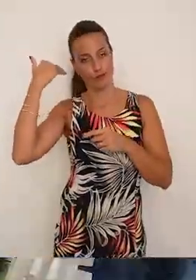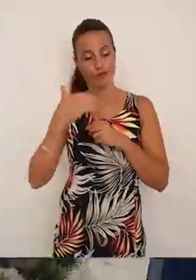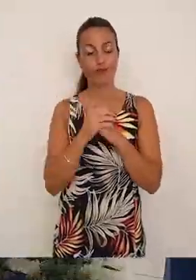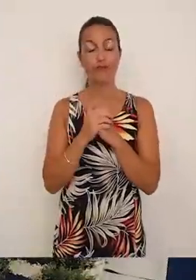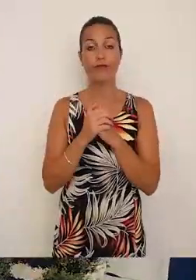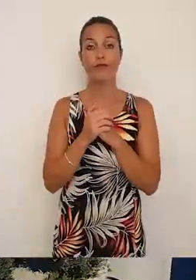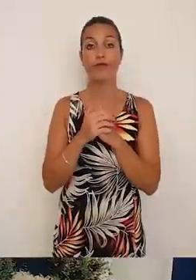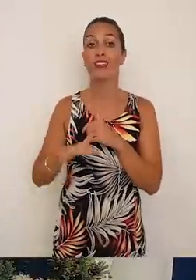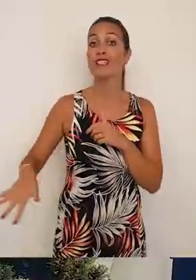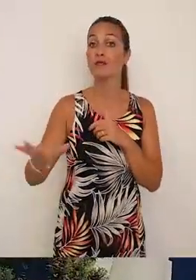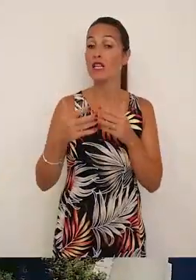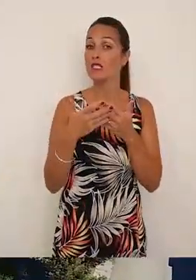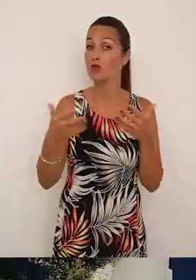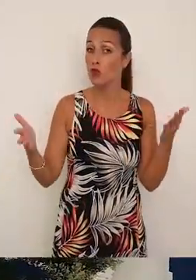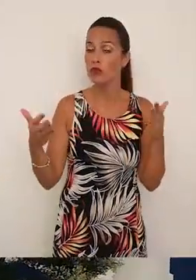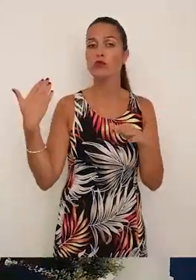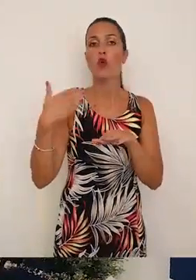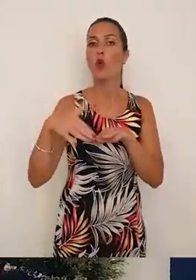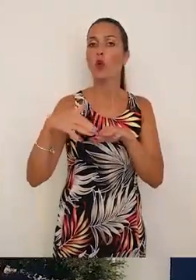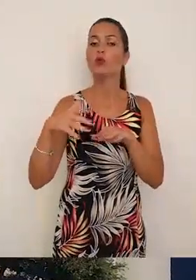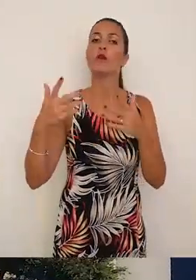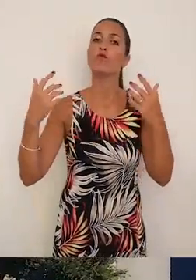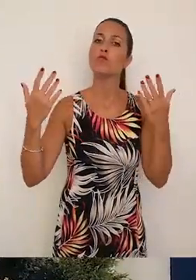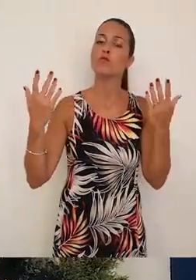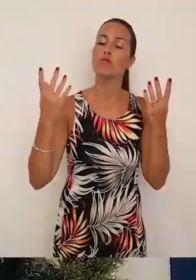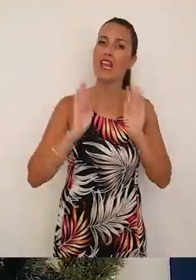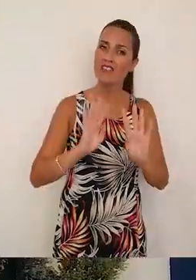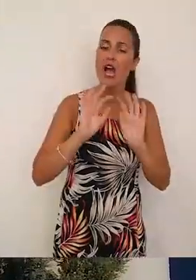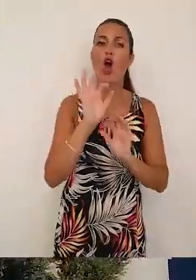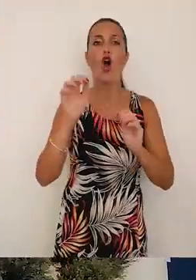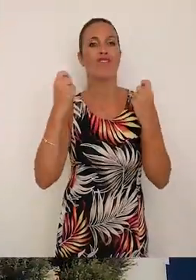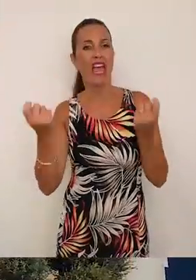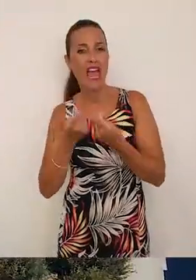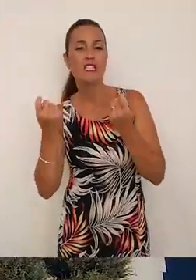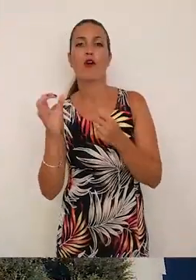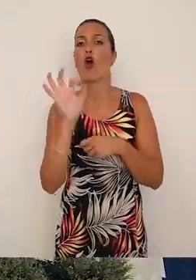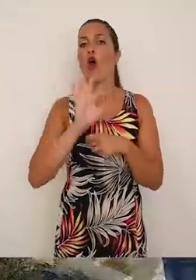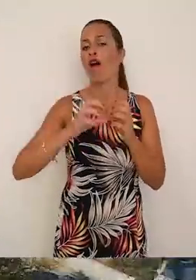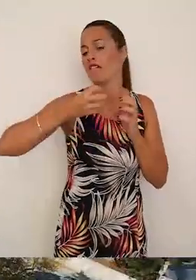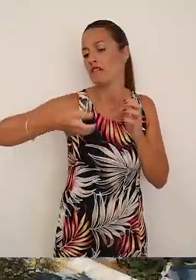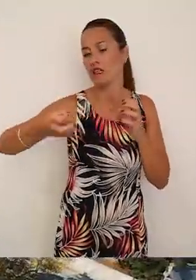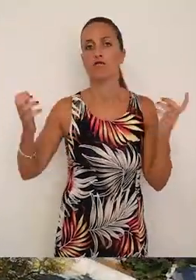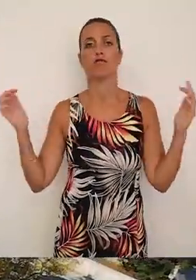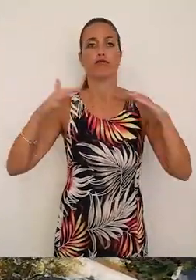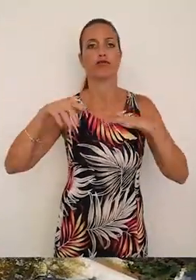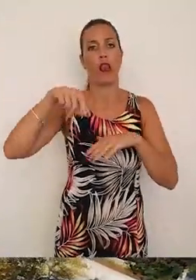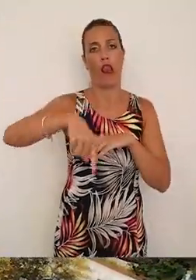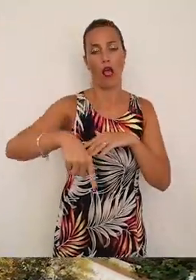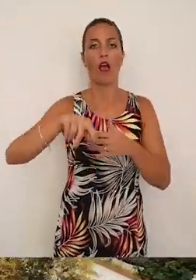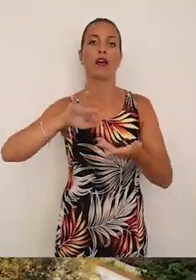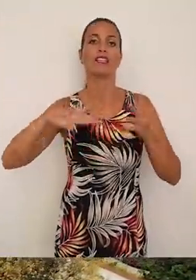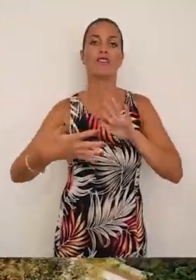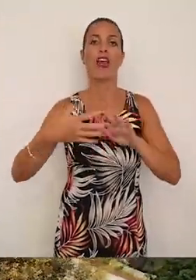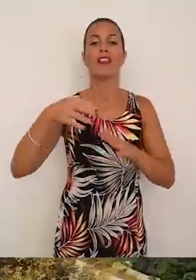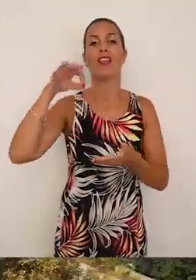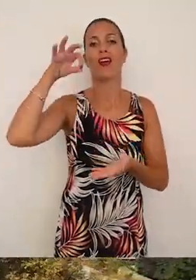Gli spazi pubblici sono utilizzati per accogliere manifestazioni ed eventi di comunità, così rappresentando per il paese un luogo